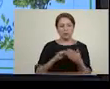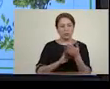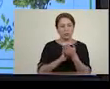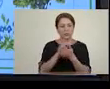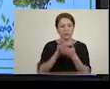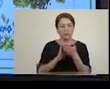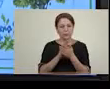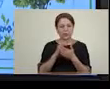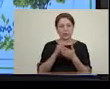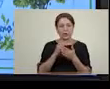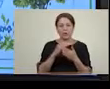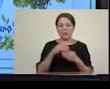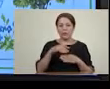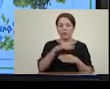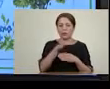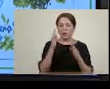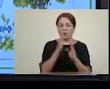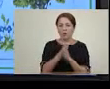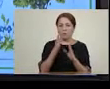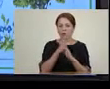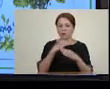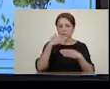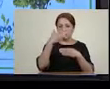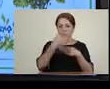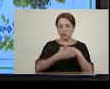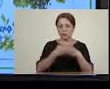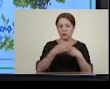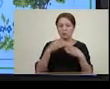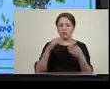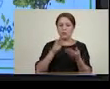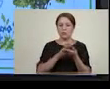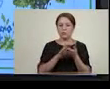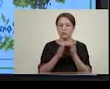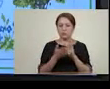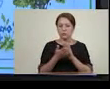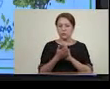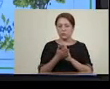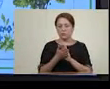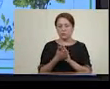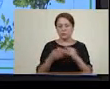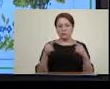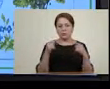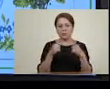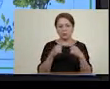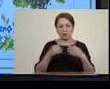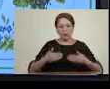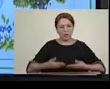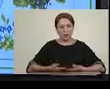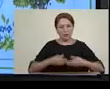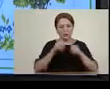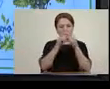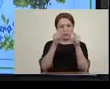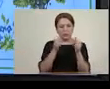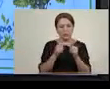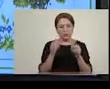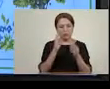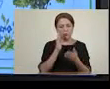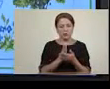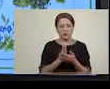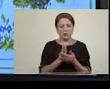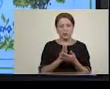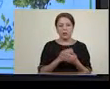O'simliklarning tashqi muhitga turli xil shaklda moslashishi hayotiy shakl deyiladi. O'simliklar hayotiy shaklga